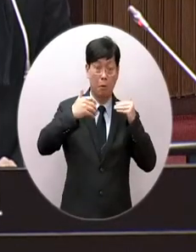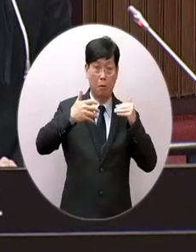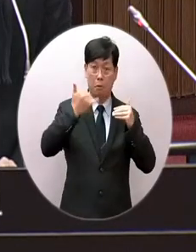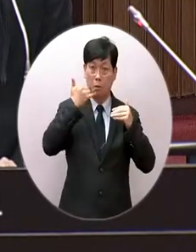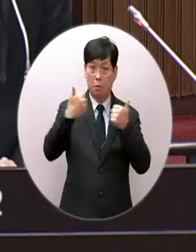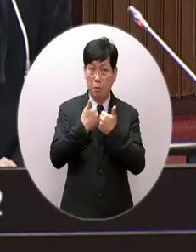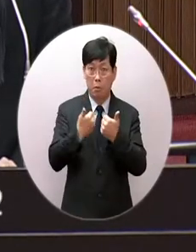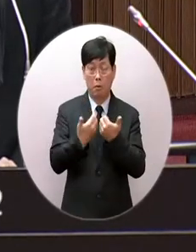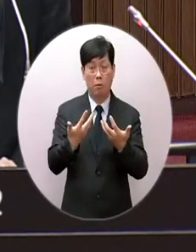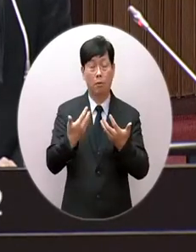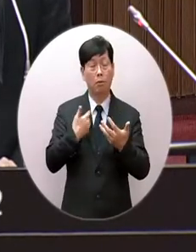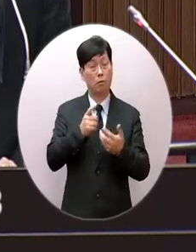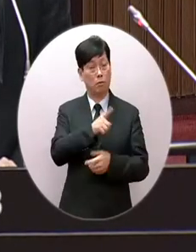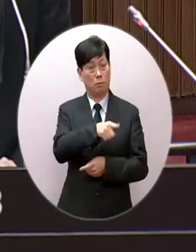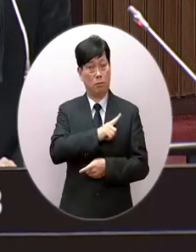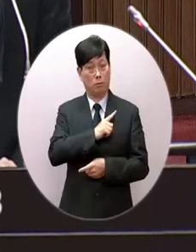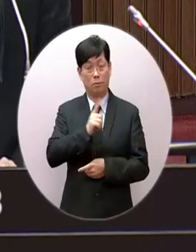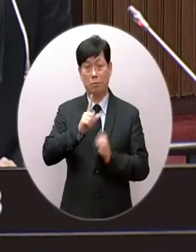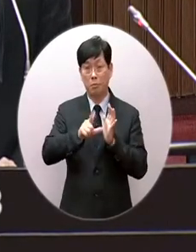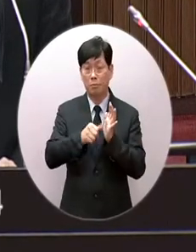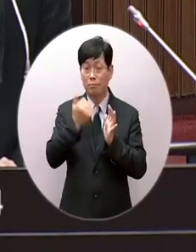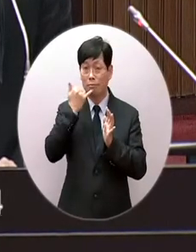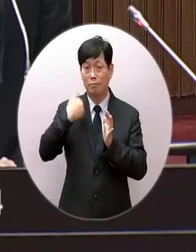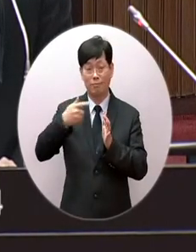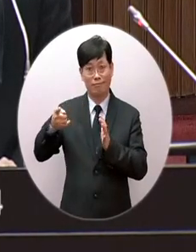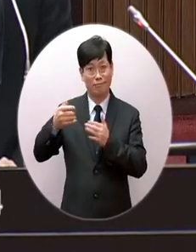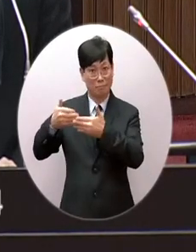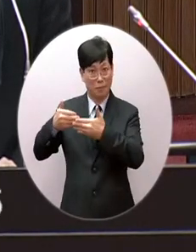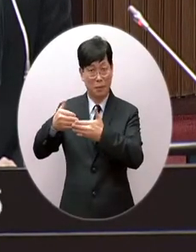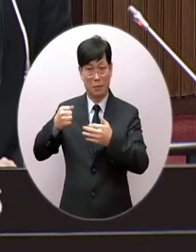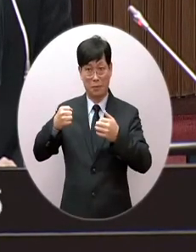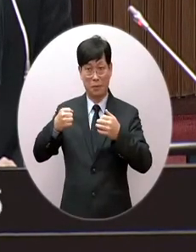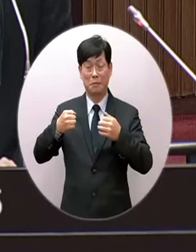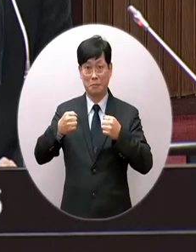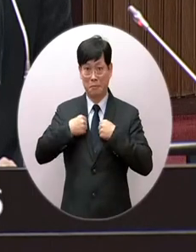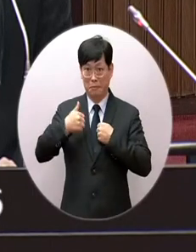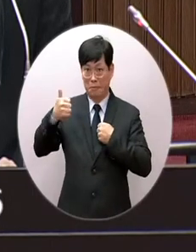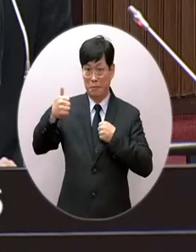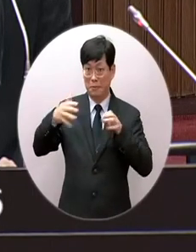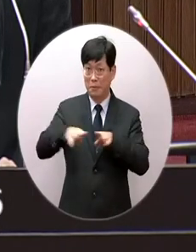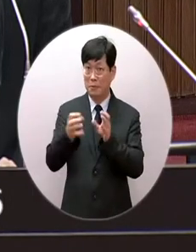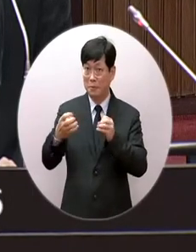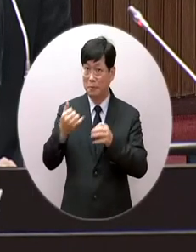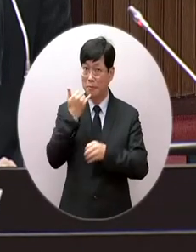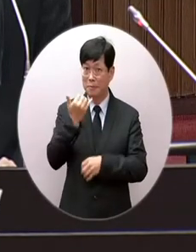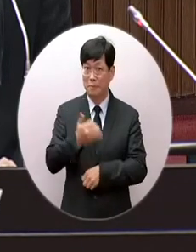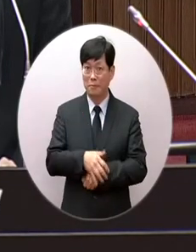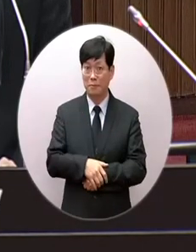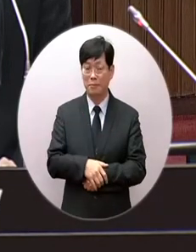么时候会跟对岸的总书记习近平对谈？